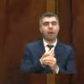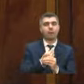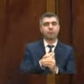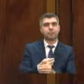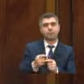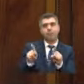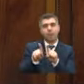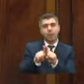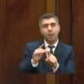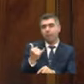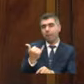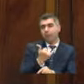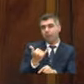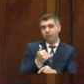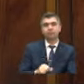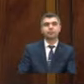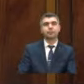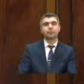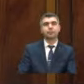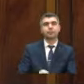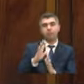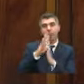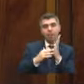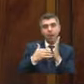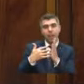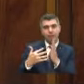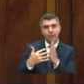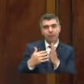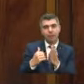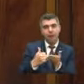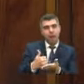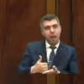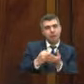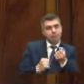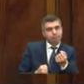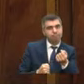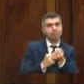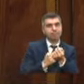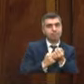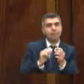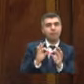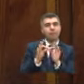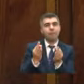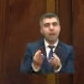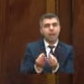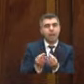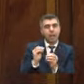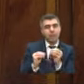وآخرها وأهمها هو برنامج تيسير للترفع من الميزانية ديالو